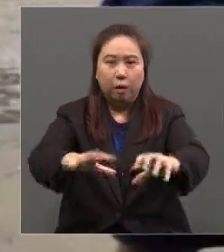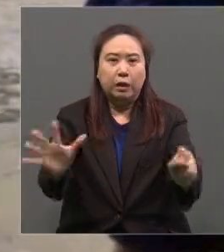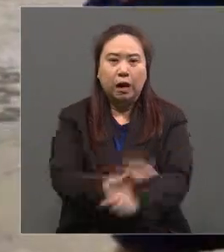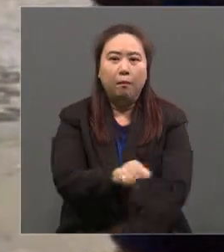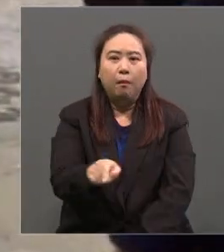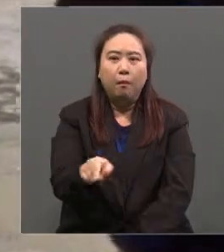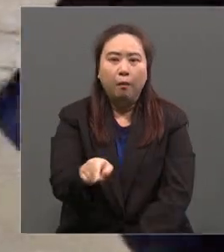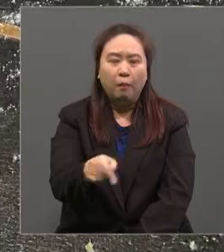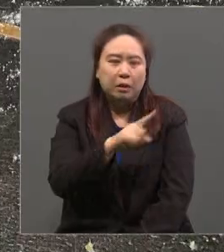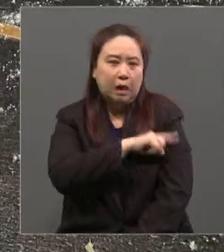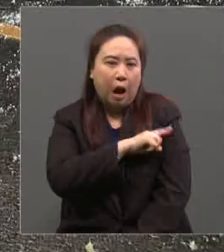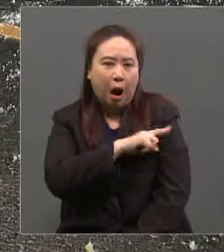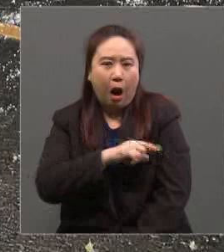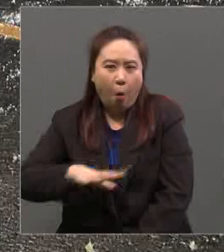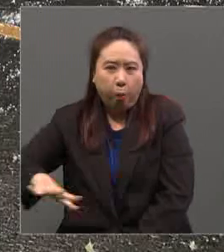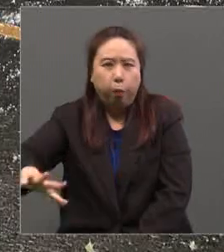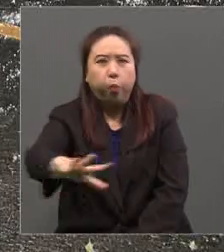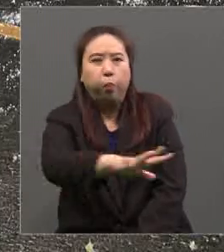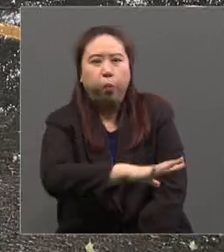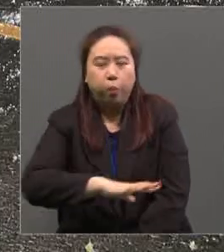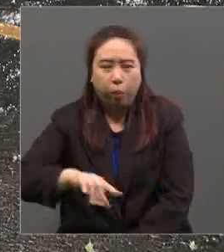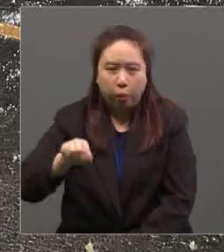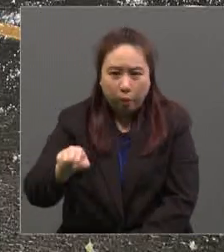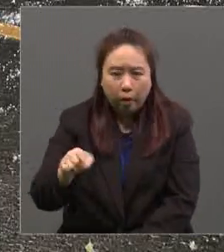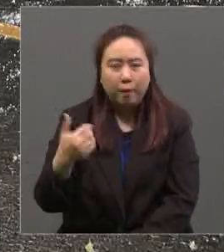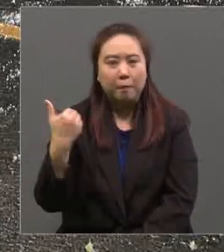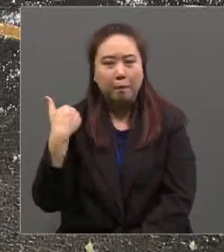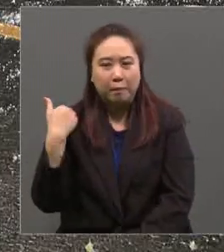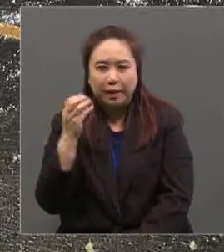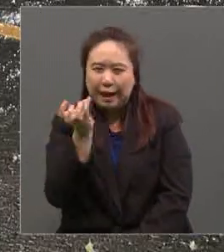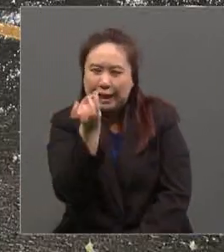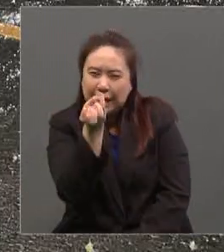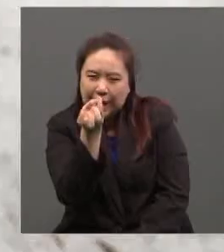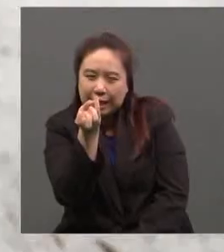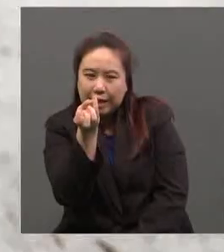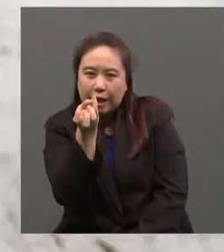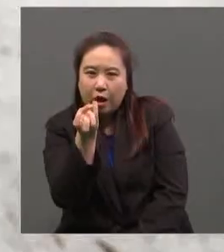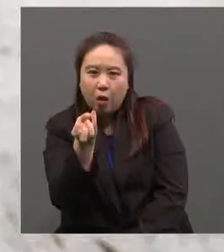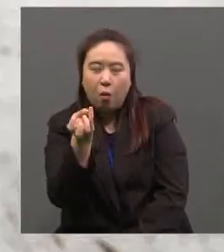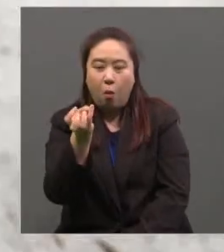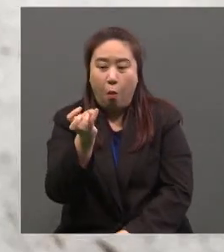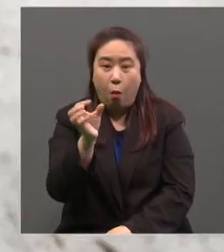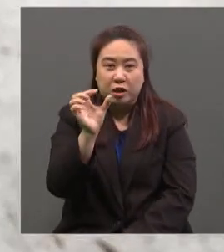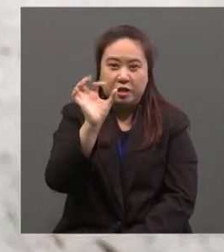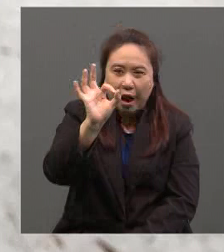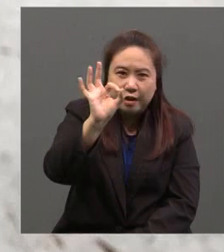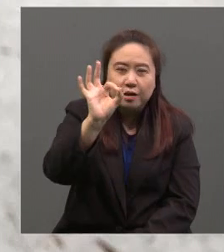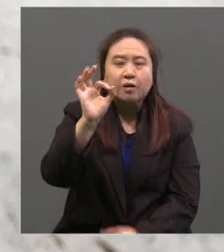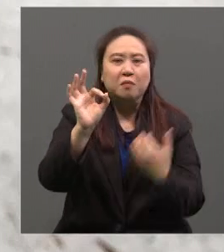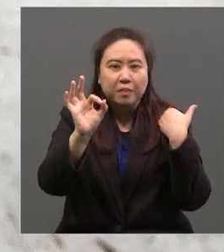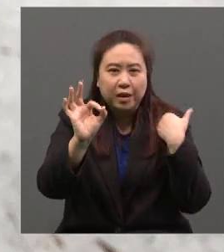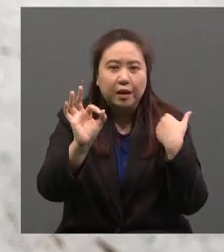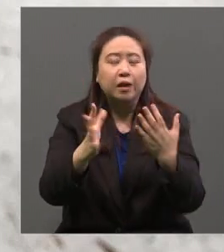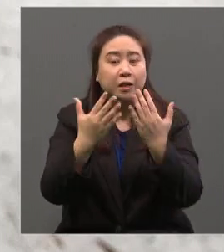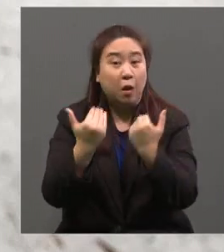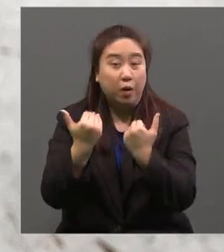หูมันเป็นสีขาวเลยนะคะสำหรับลูกเห็บที่ตกก็มีตั้งแต่ขนาดเท่าลูกอมค่ะไปจนถึงขนาดเท่าเหรียญ10บาทนะคะโดยขณะนี้